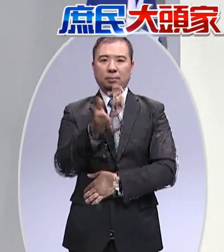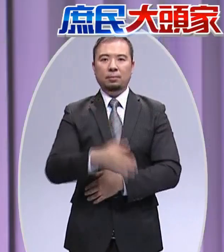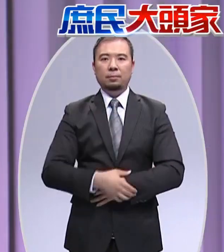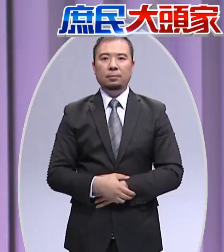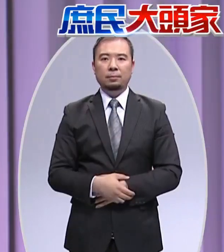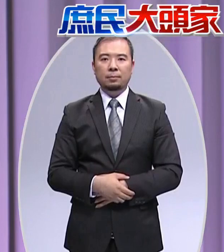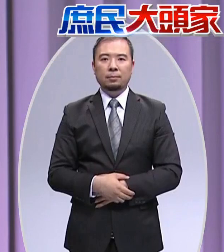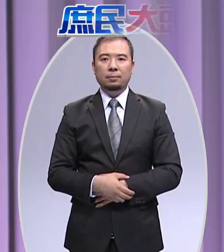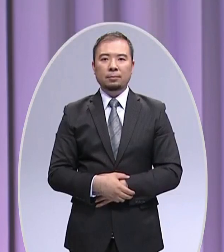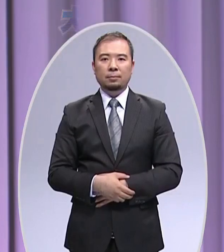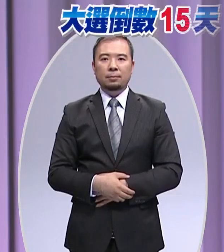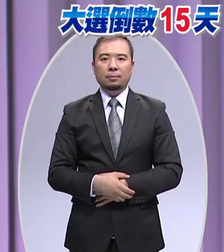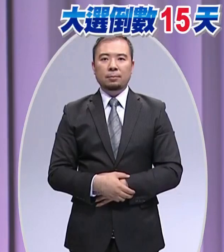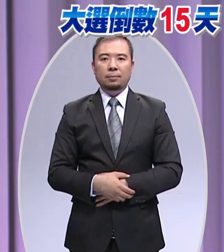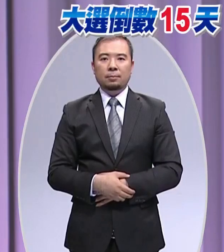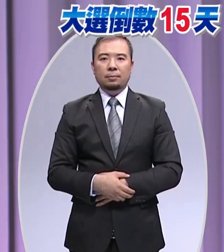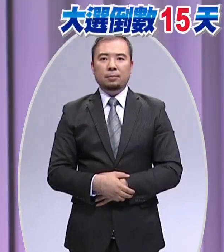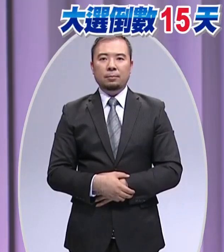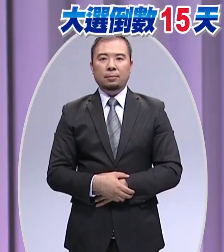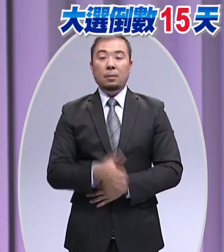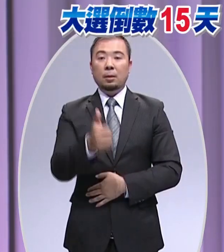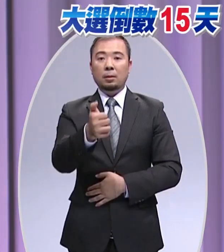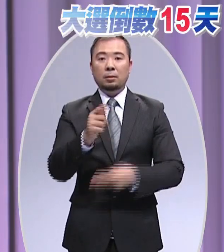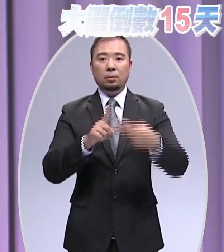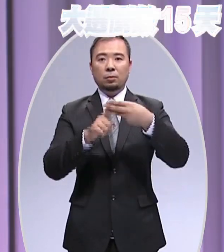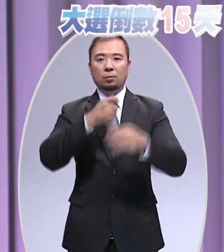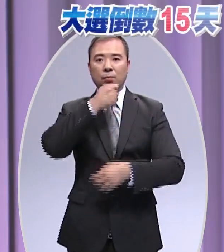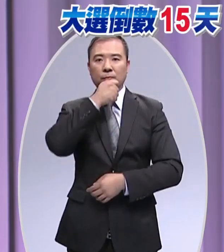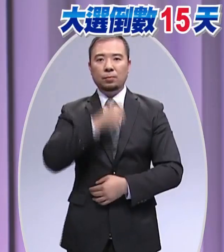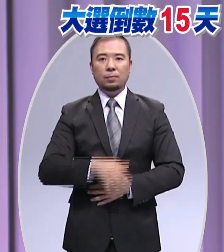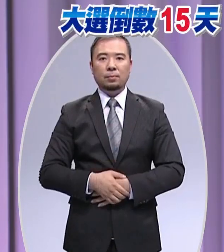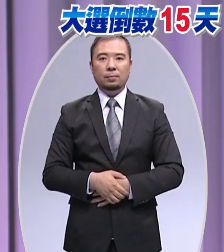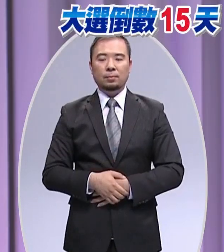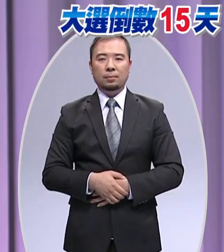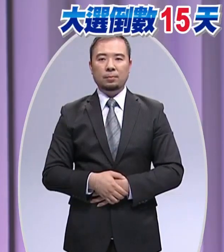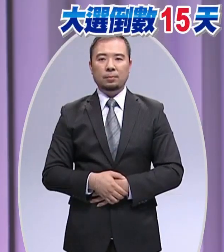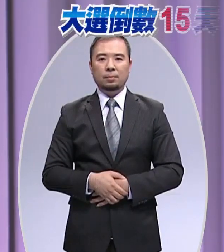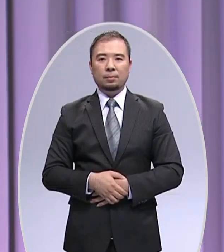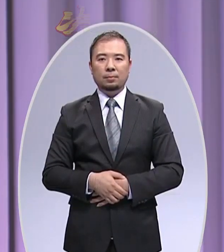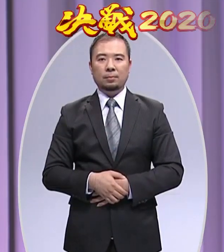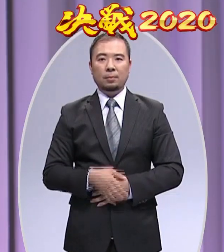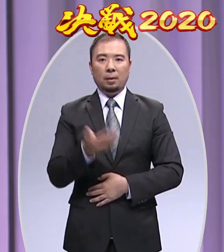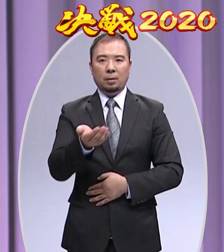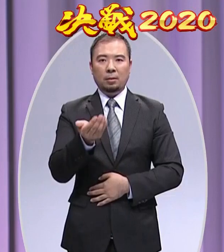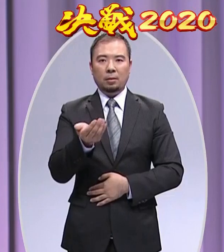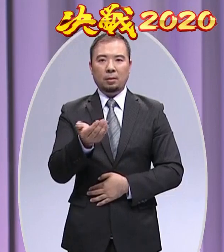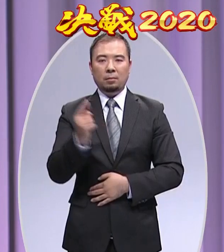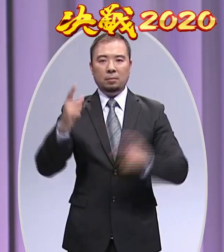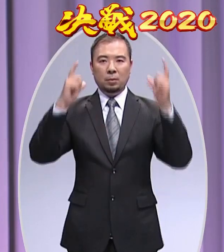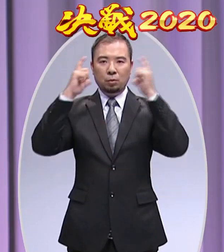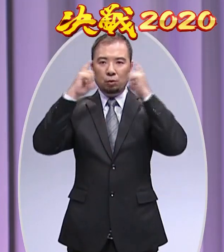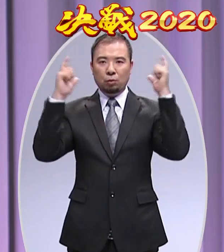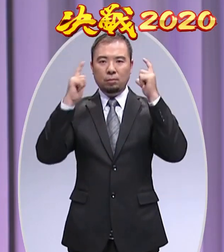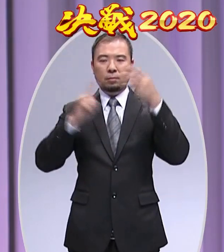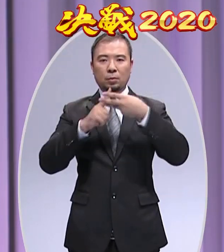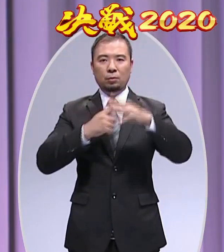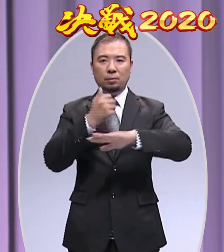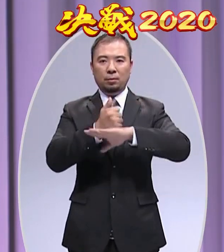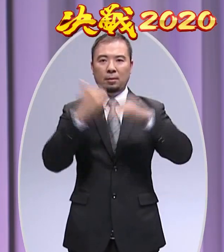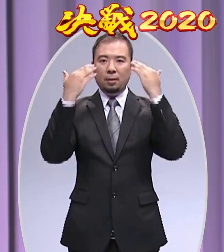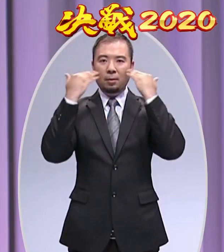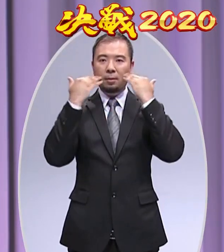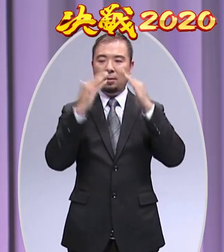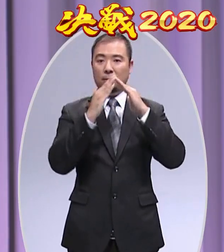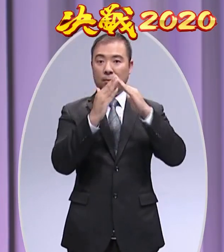言。 谢谢主持人，刚才我聆听了宋主席跟韩市长的说法。